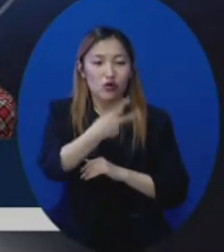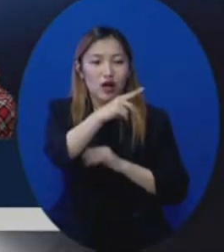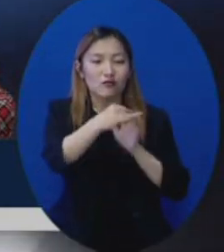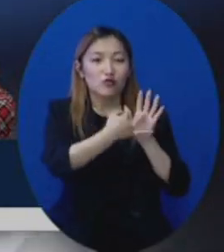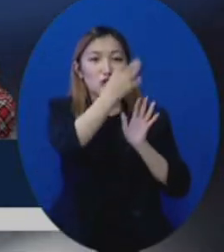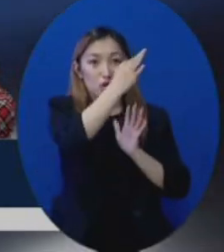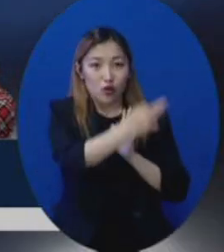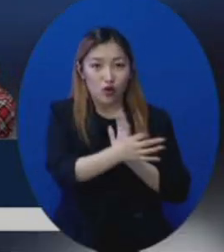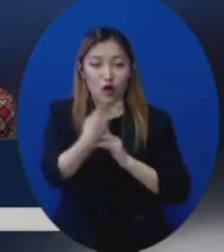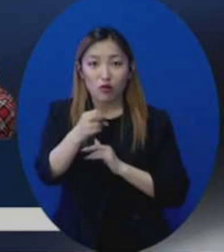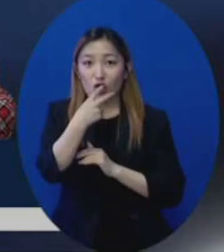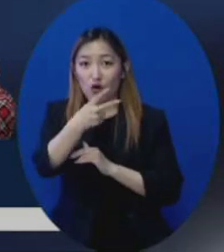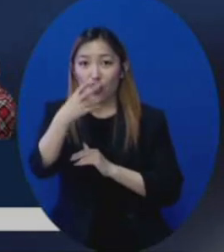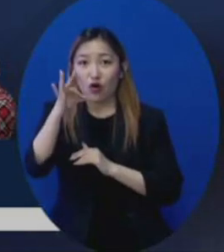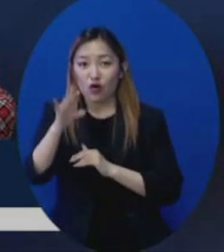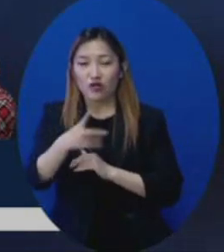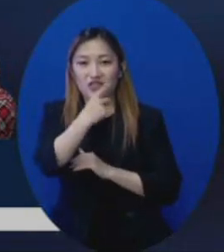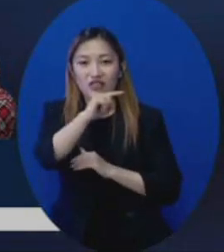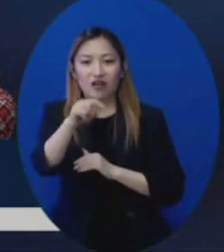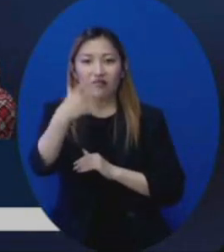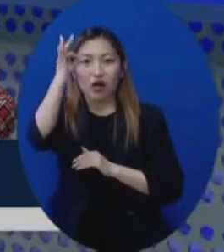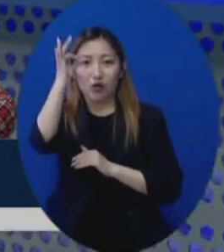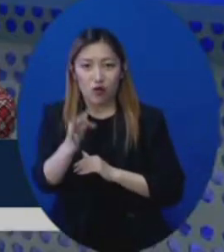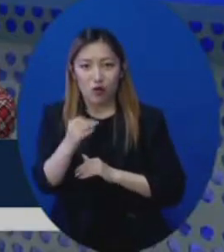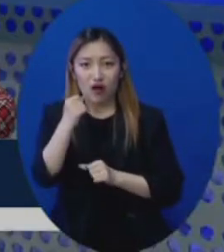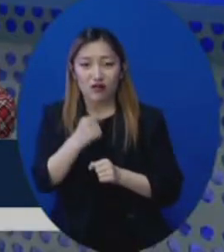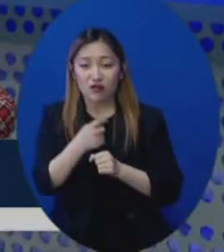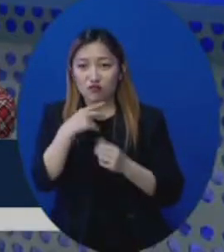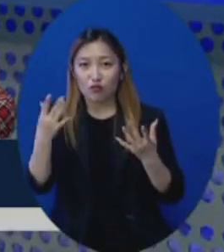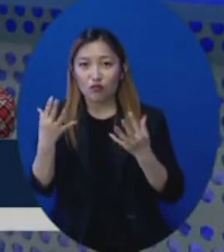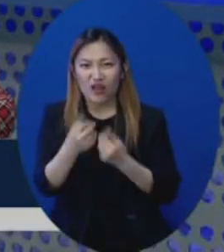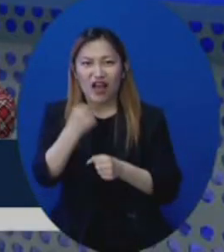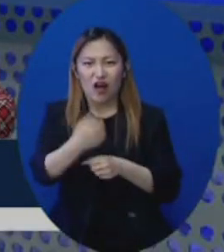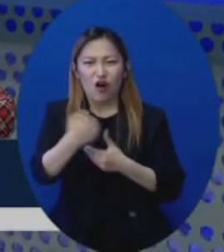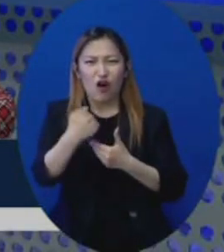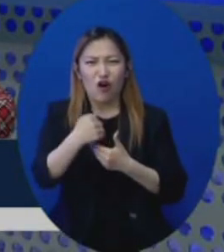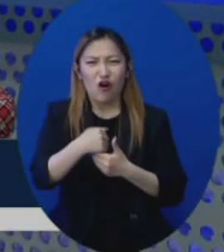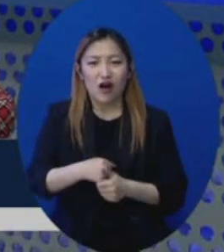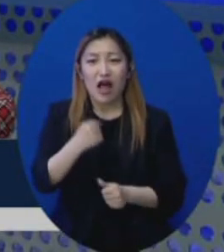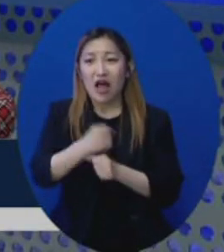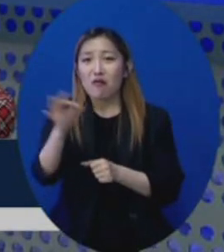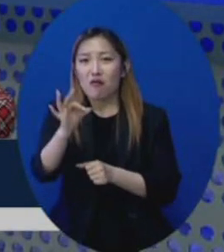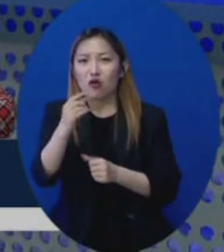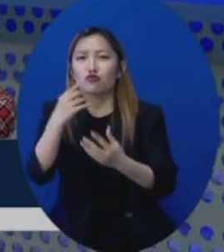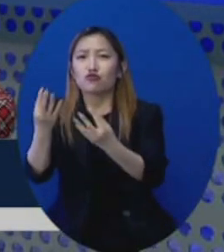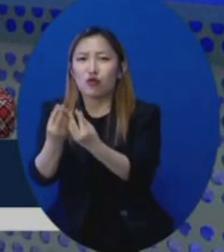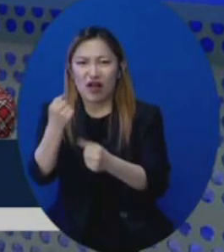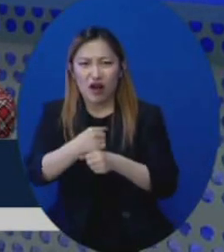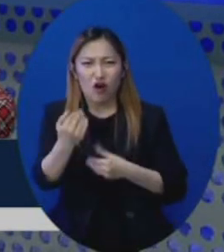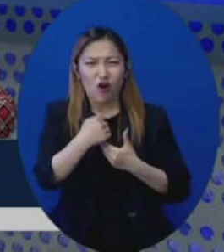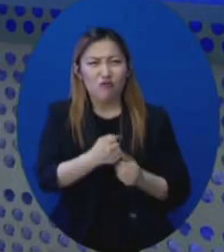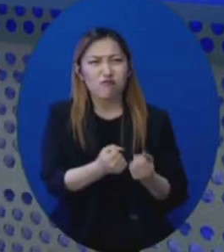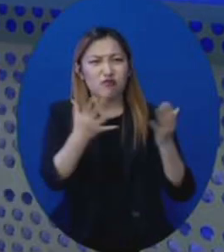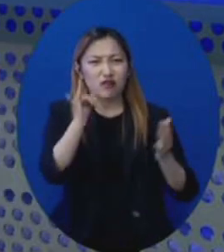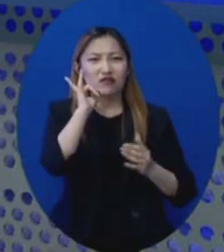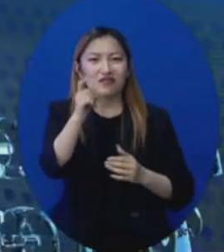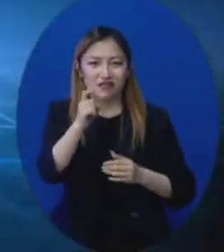2.7%, 2022 онд 1.5% болж жилээс жилд буурч ажилгүйлийн төвшин хамгийн бага аймгийн нэг болжээ.